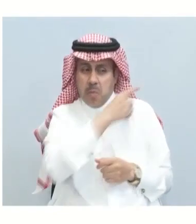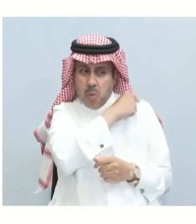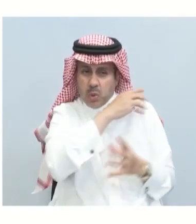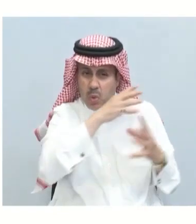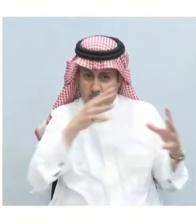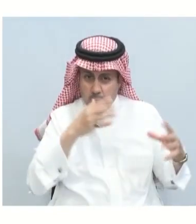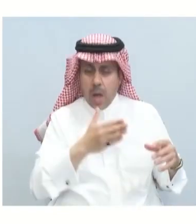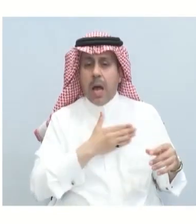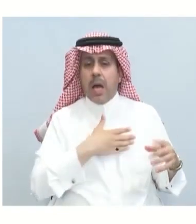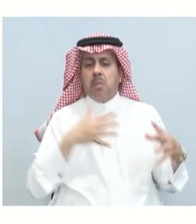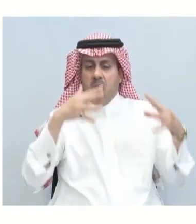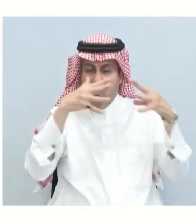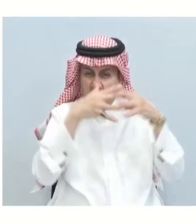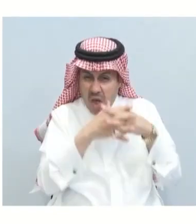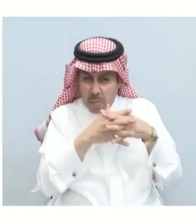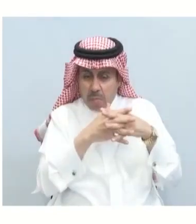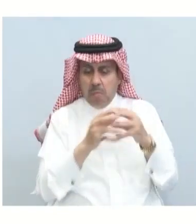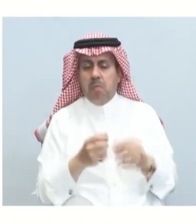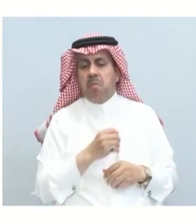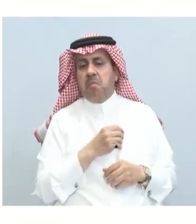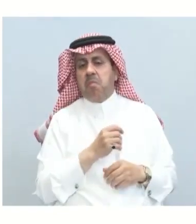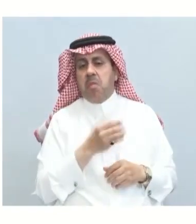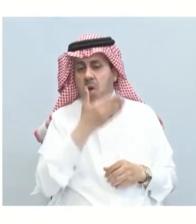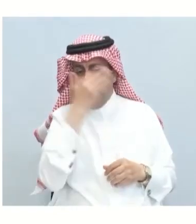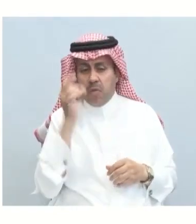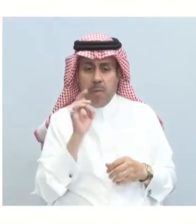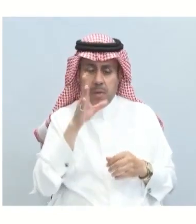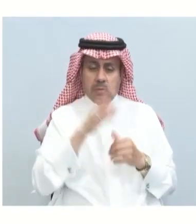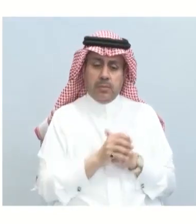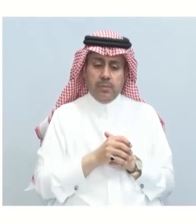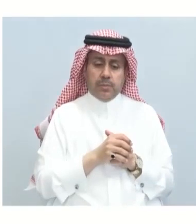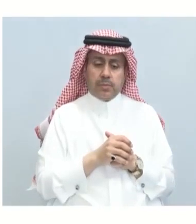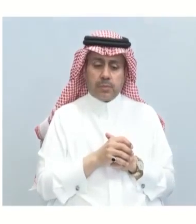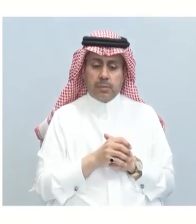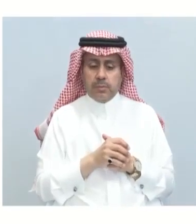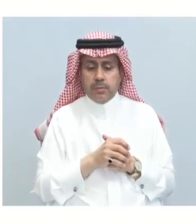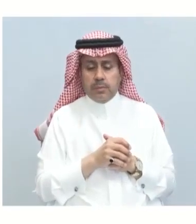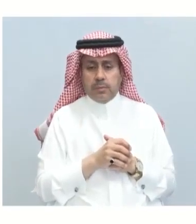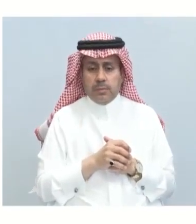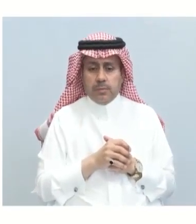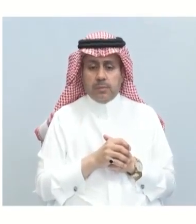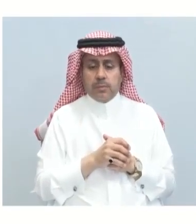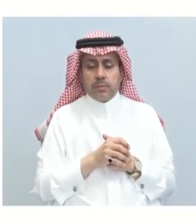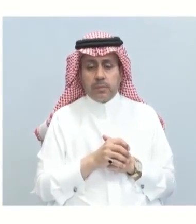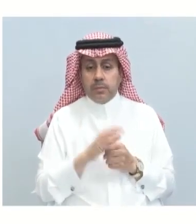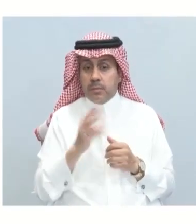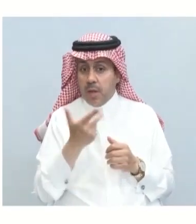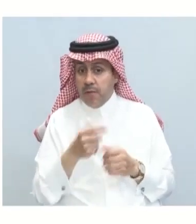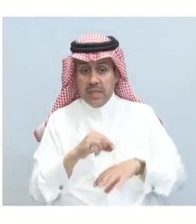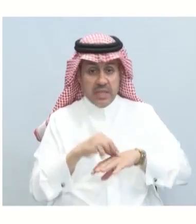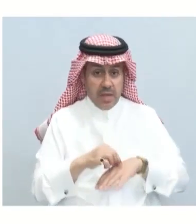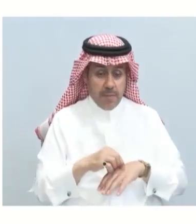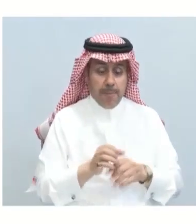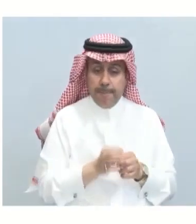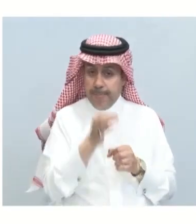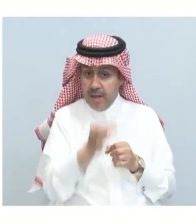نور فلا يبقى في القلب نور ويحل مكانه الظلمه فاذا حلت الظلمه مكان النور كيف للانسان ان